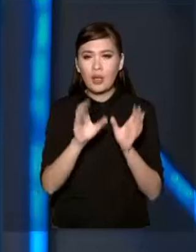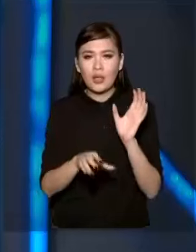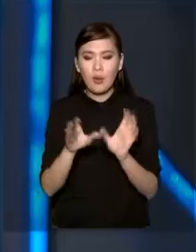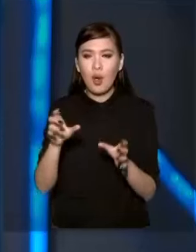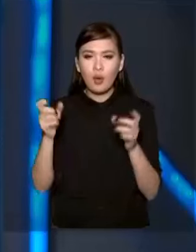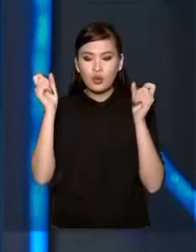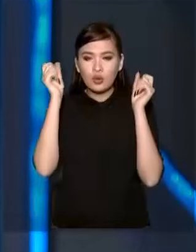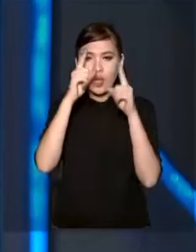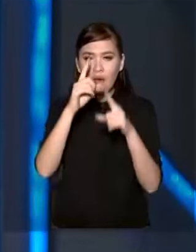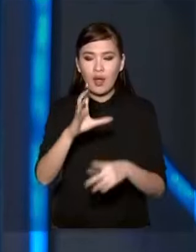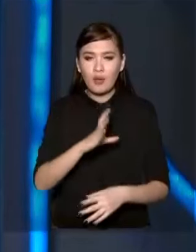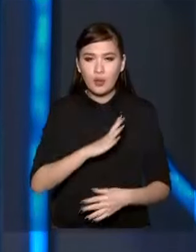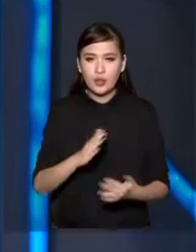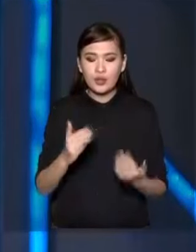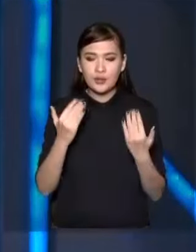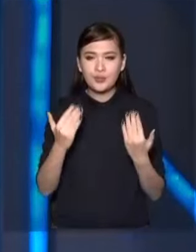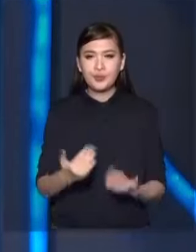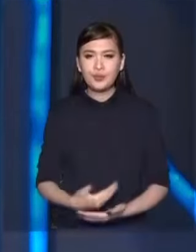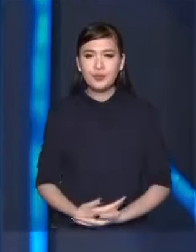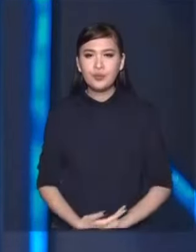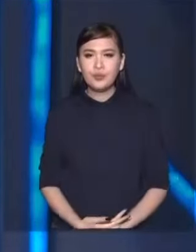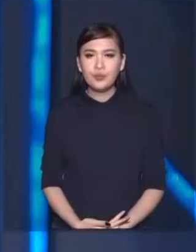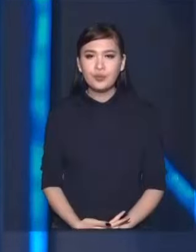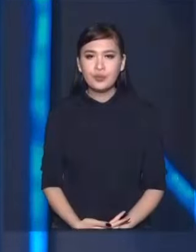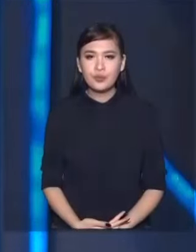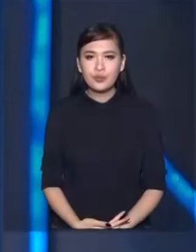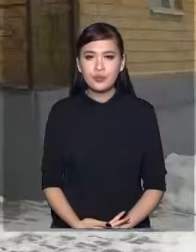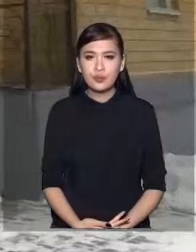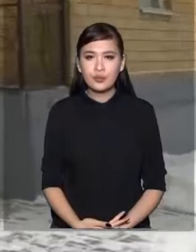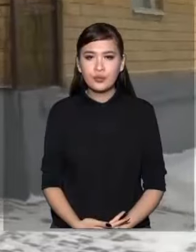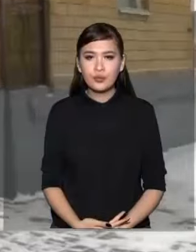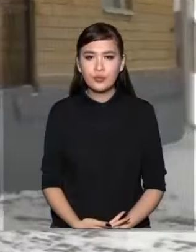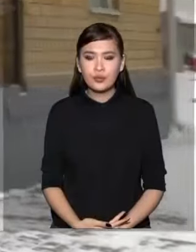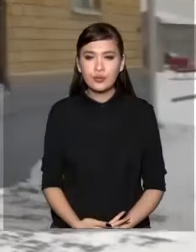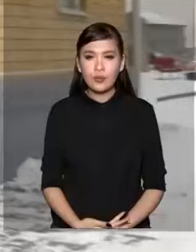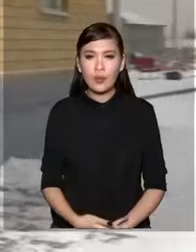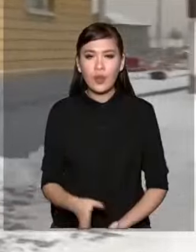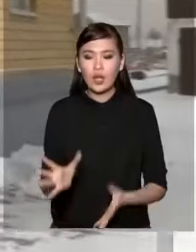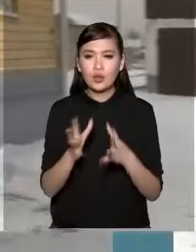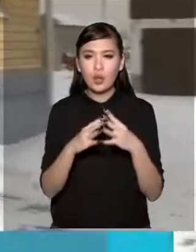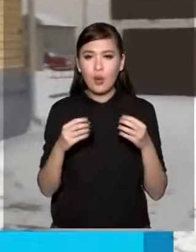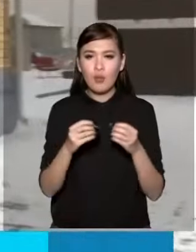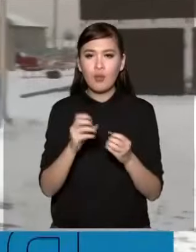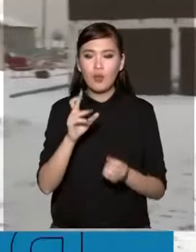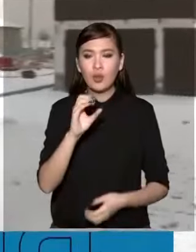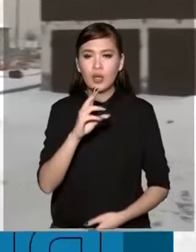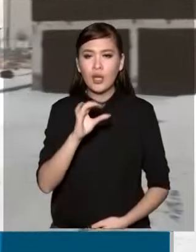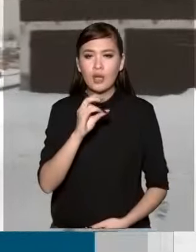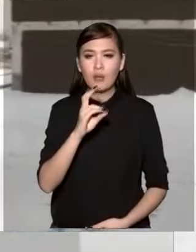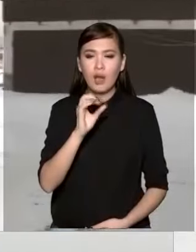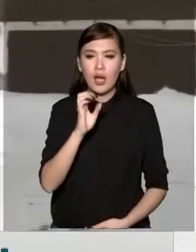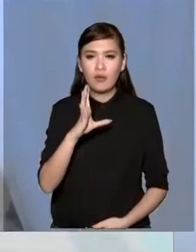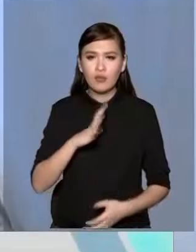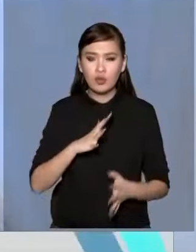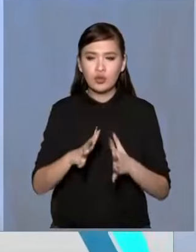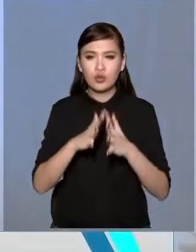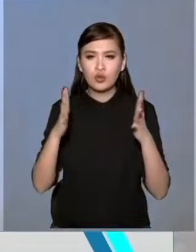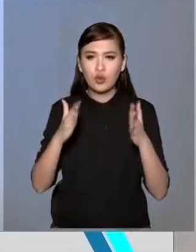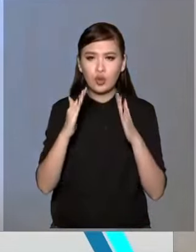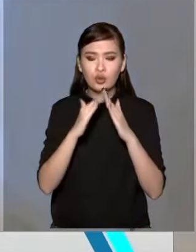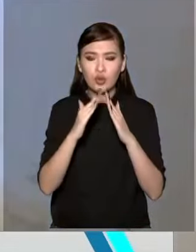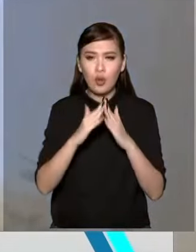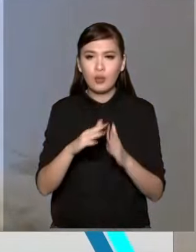узнавала моя коллега Назымгуль Кумыспаева. У семьи Букинбаевых большой уютный дом. Более 300